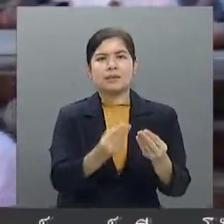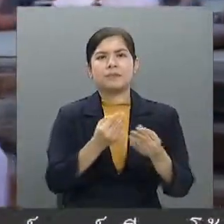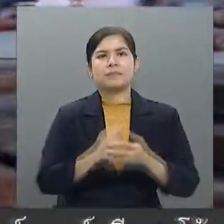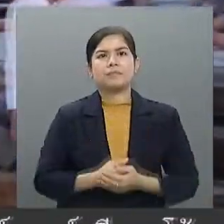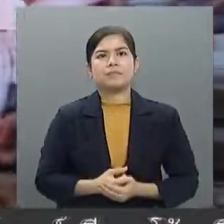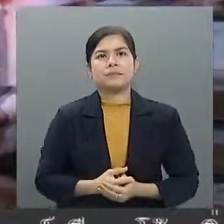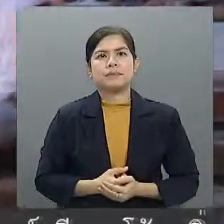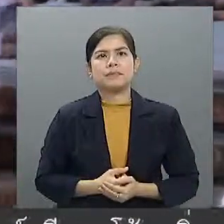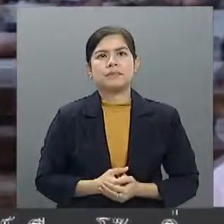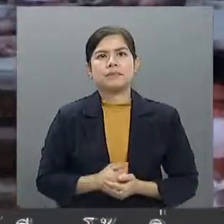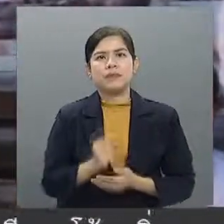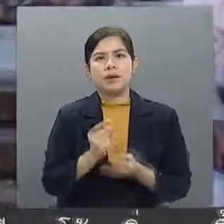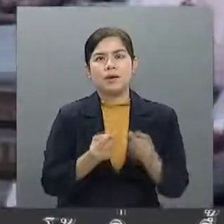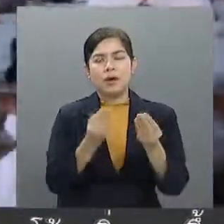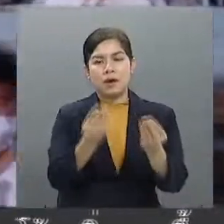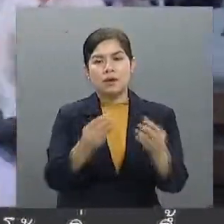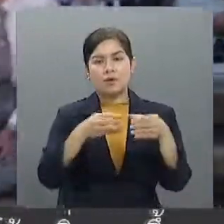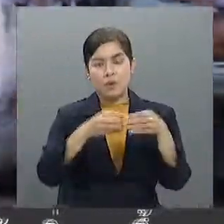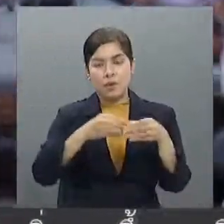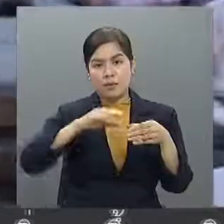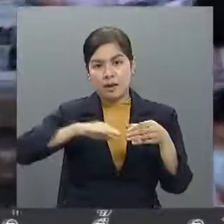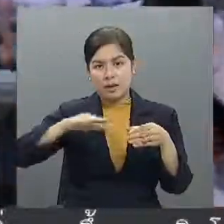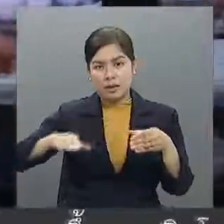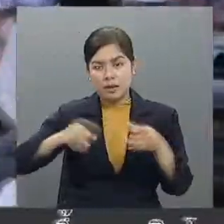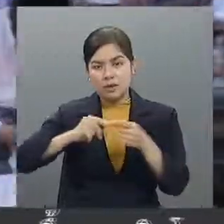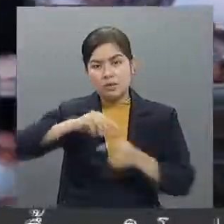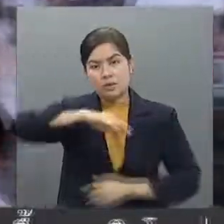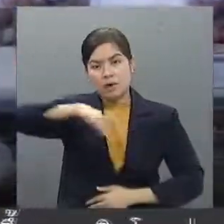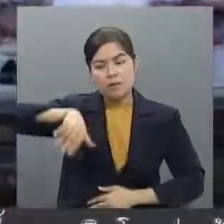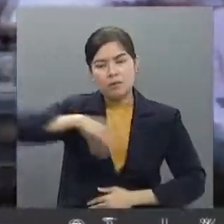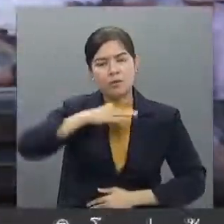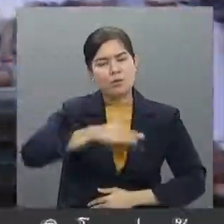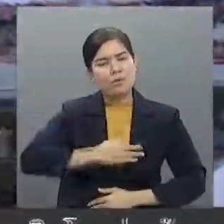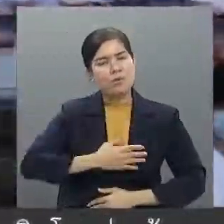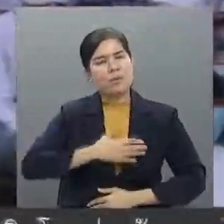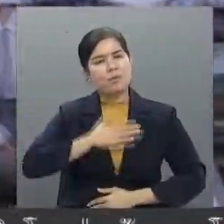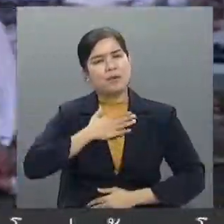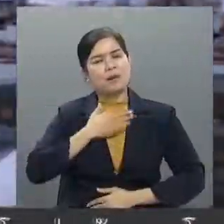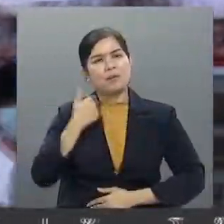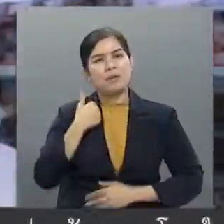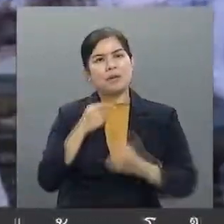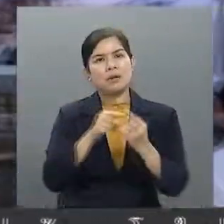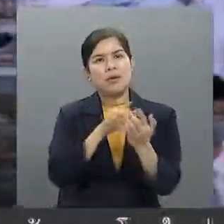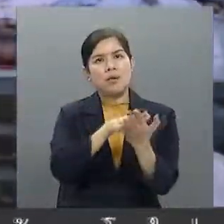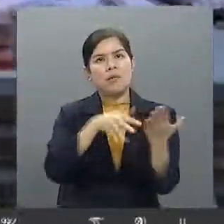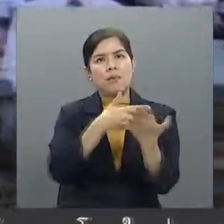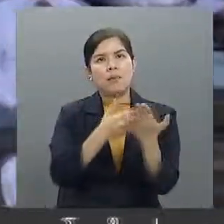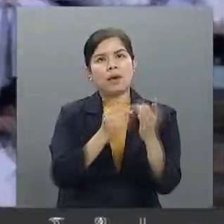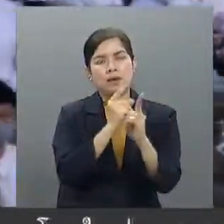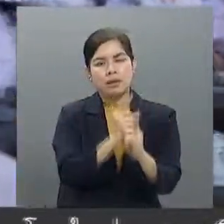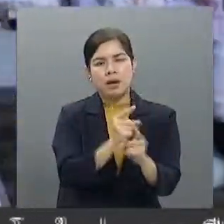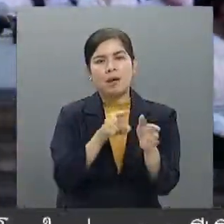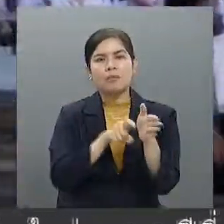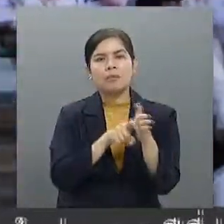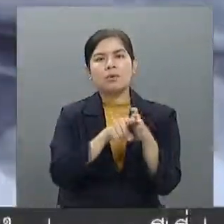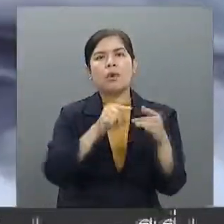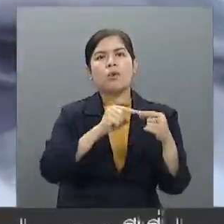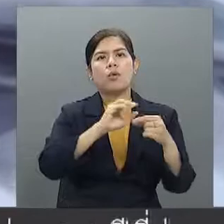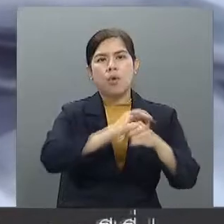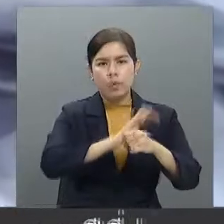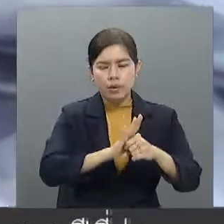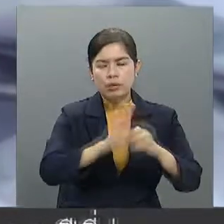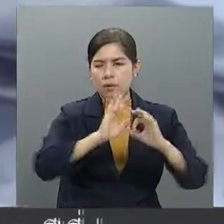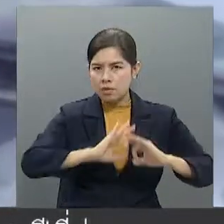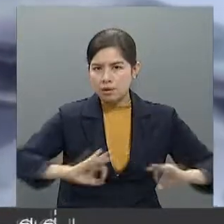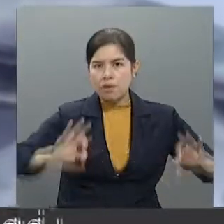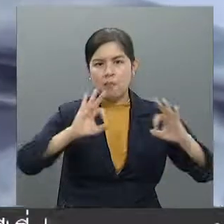ประทับใจให้แก่นิสิตที่เข้าร่วมกิจกรรมการปฏิบัติตามมาตรการป้องกันโควิด-19 เป็นสิ่งที่ทุกคนให้ความร่วมมืออย่างเคร่ง